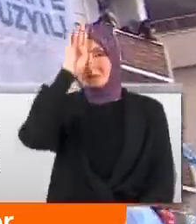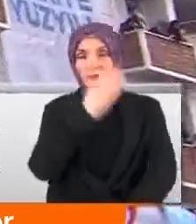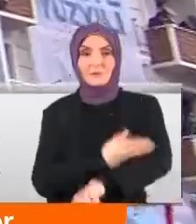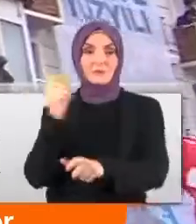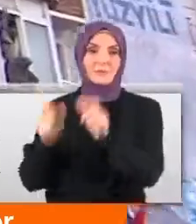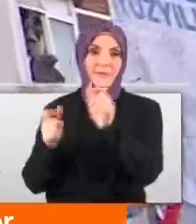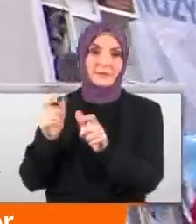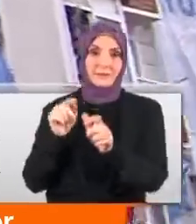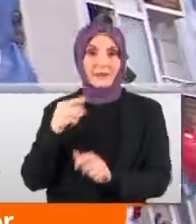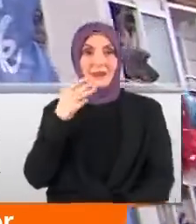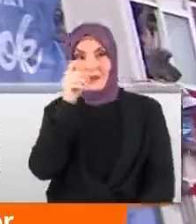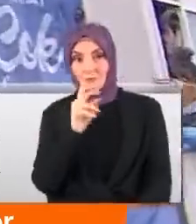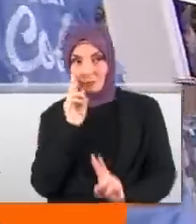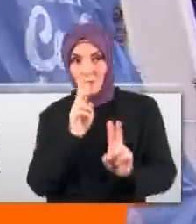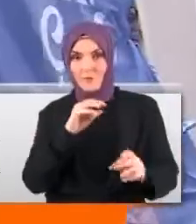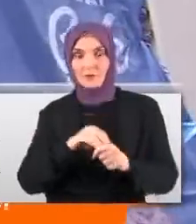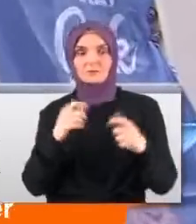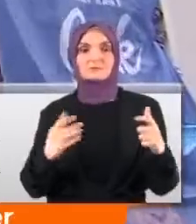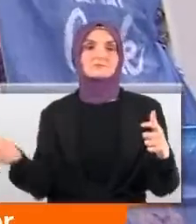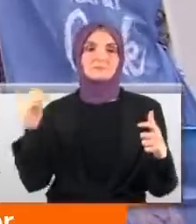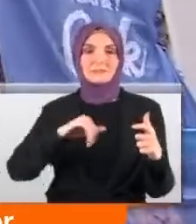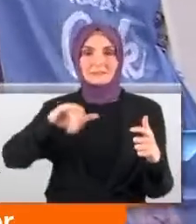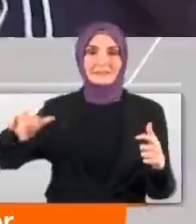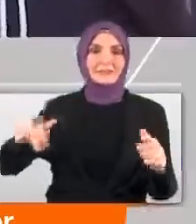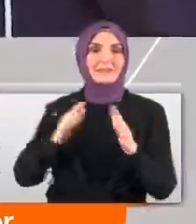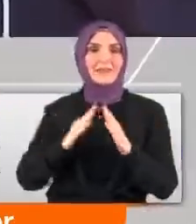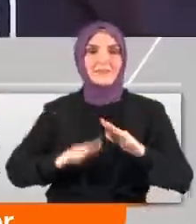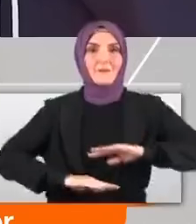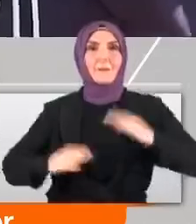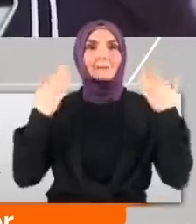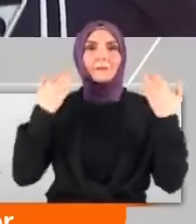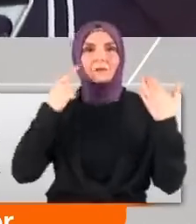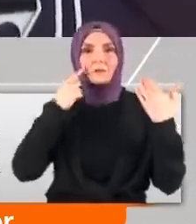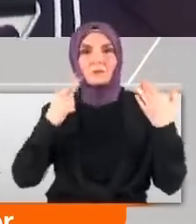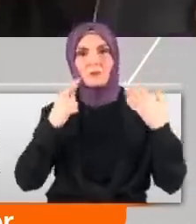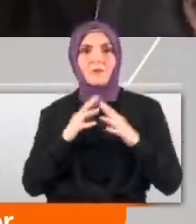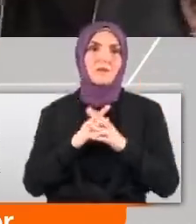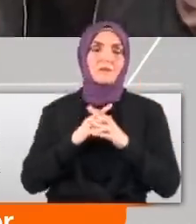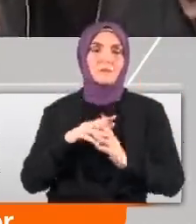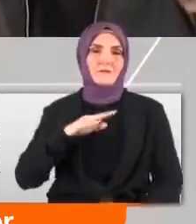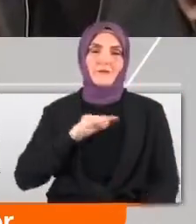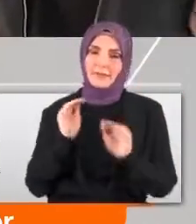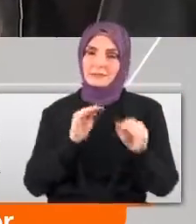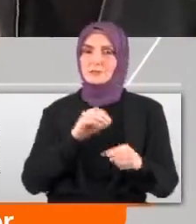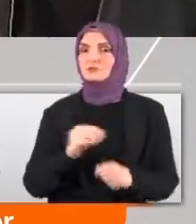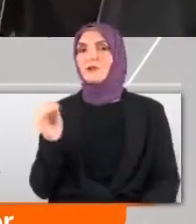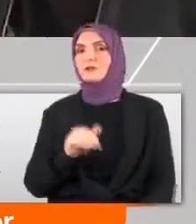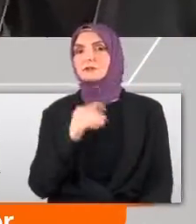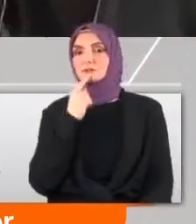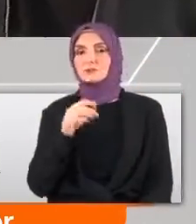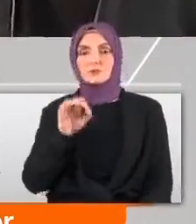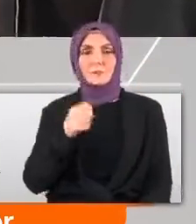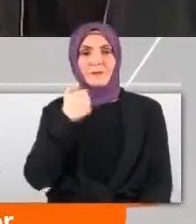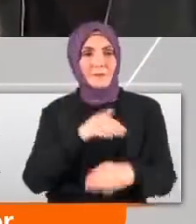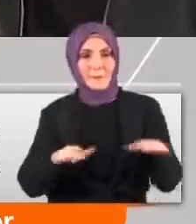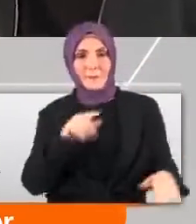geldi. Çevredeki binaların balkonları da tıka basa doluydu. Destek için geldik AK Parti'ye. Ya şu anda kalkıp altın masanın ne